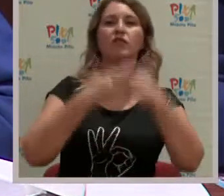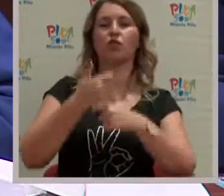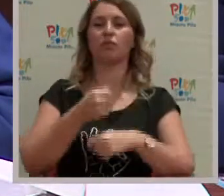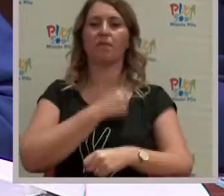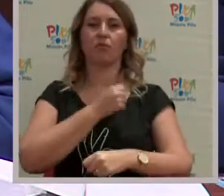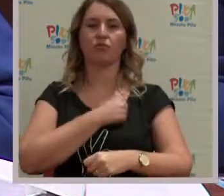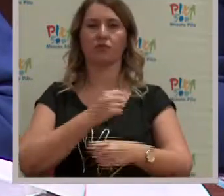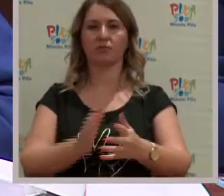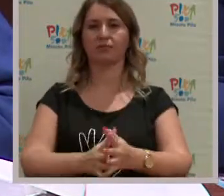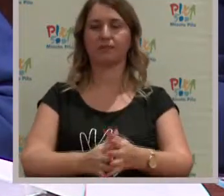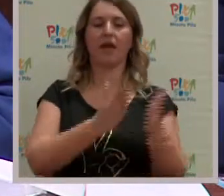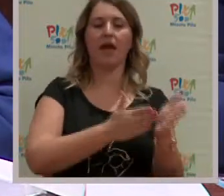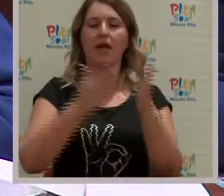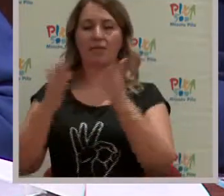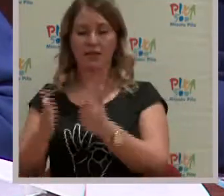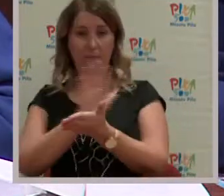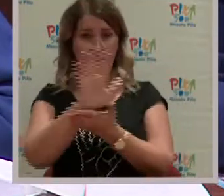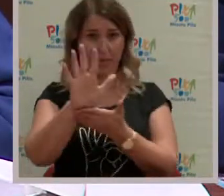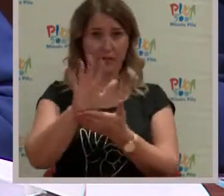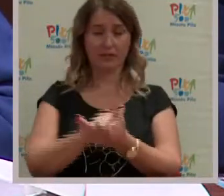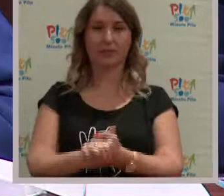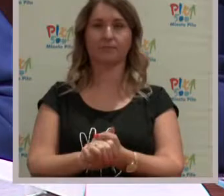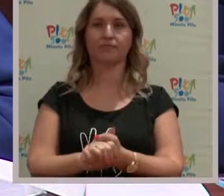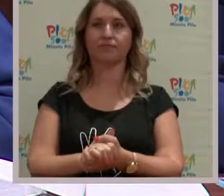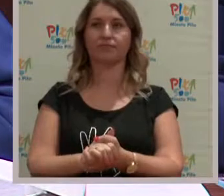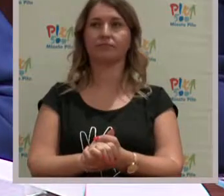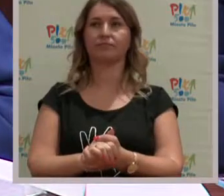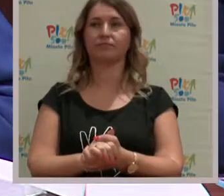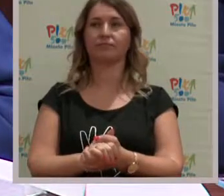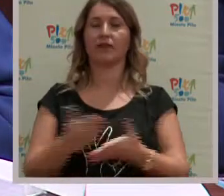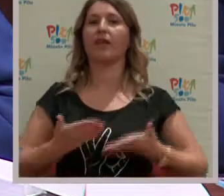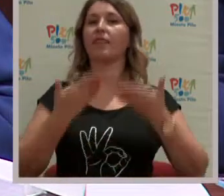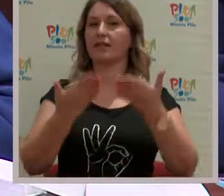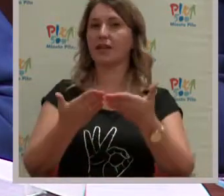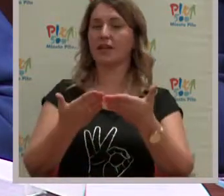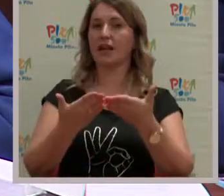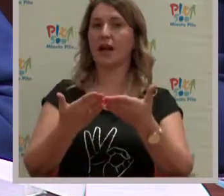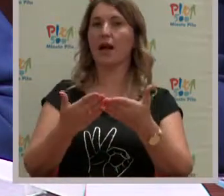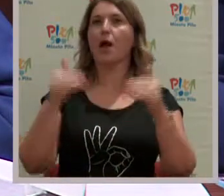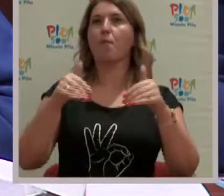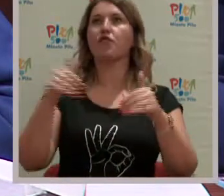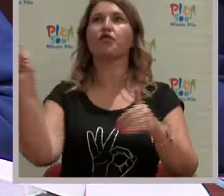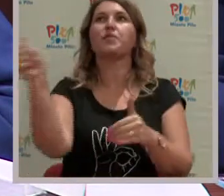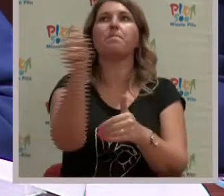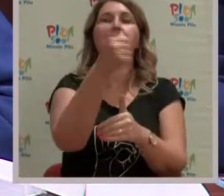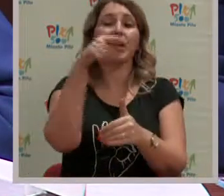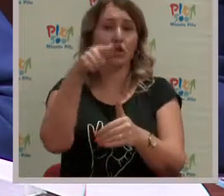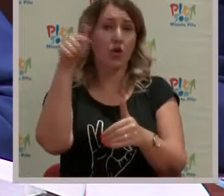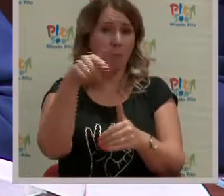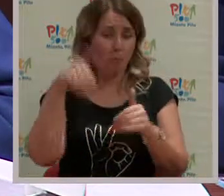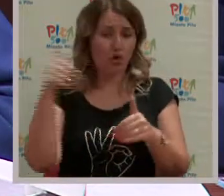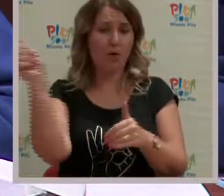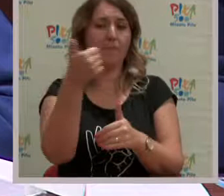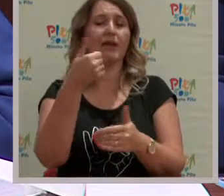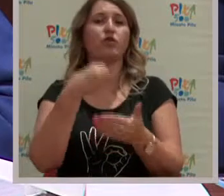dzierżawy. Punkt 15. Przyznania na rzecz najemcy pierwszeństwa w nabyciu lokalu użytkowego